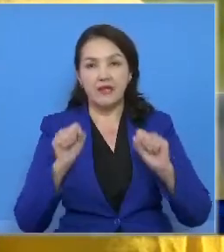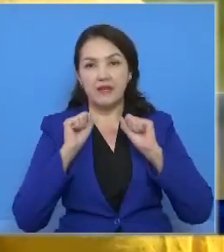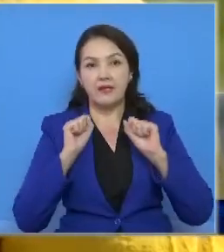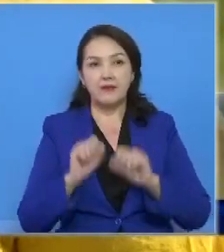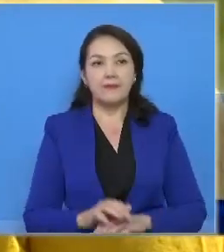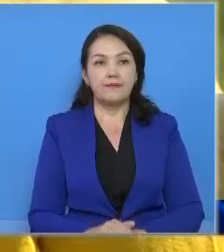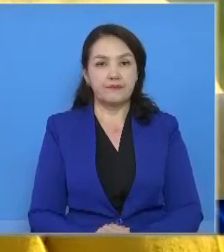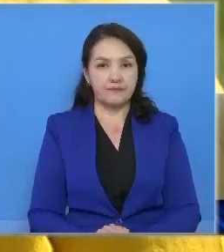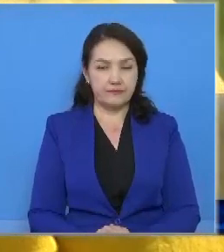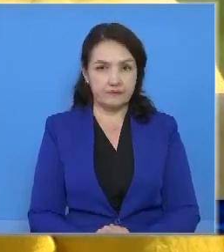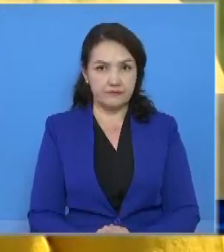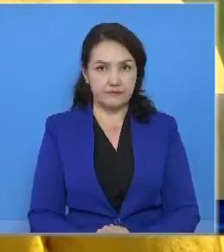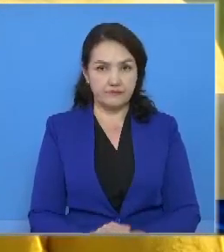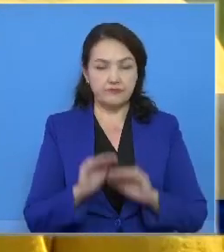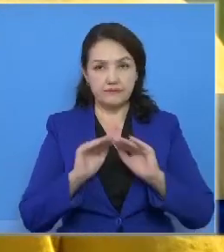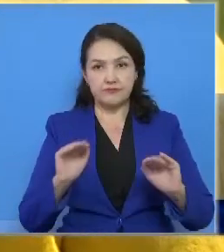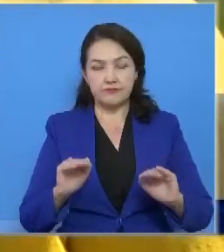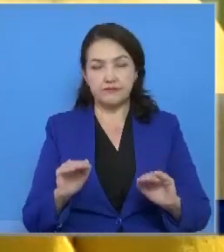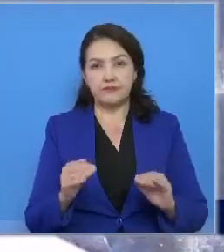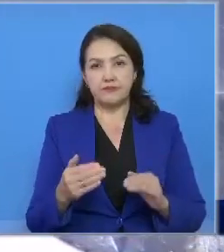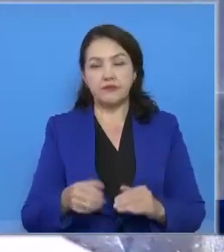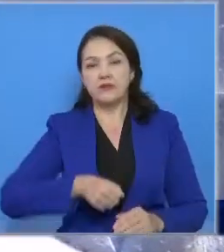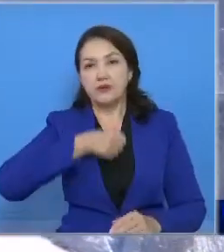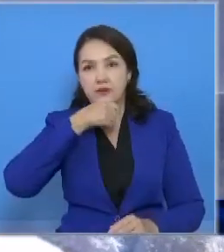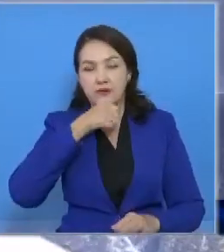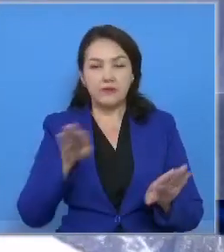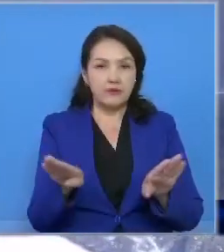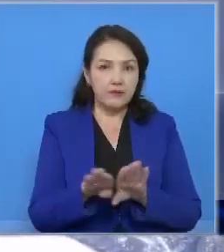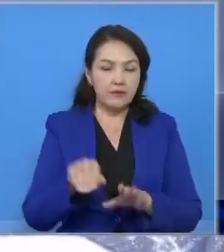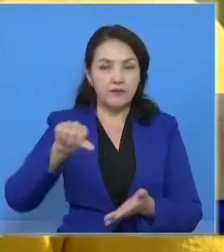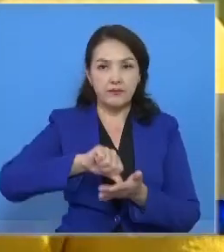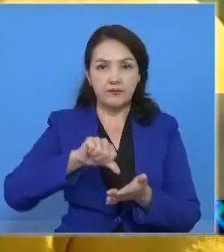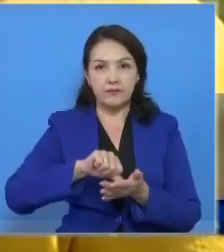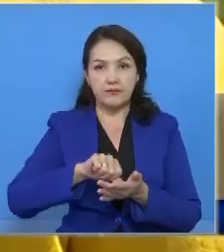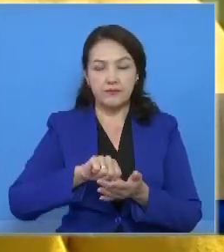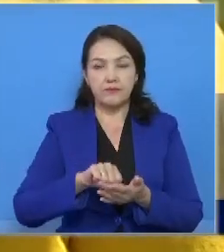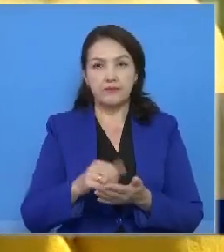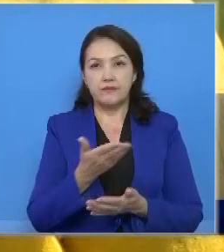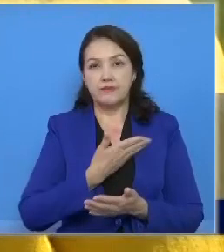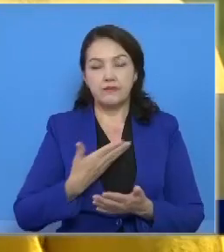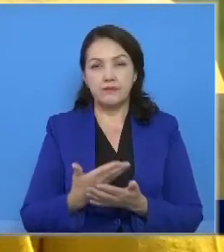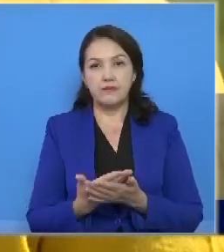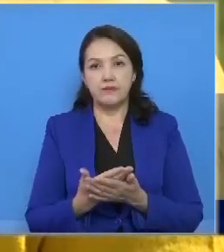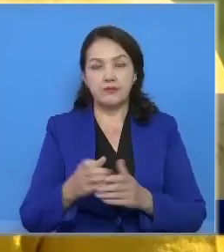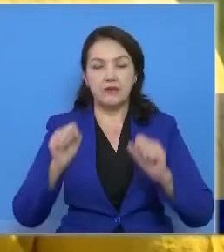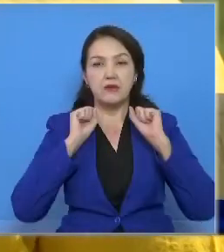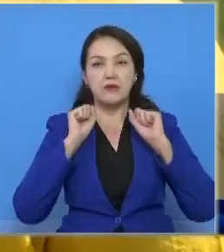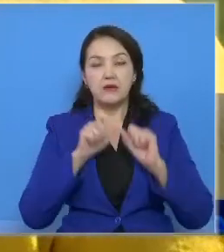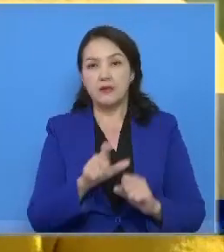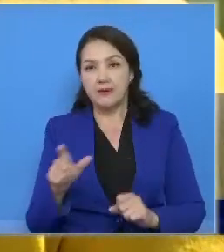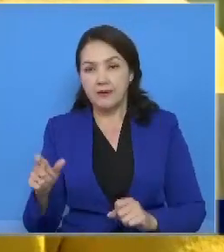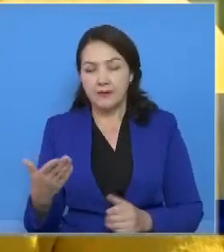мероприятиях среди детей среди взрослых тоже участвовали Наши спортсмены